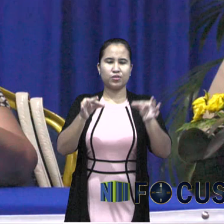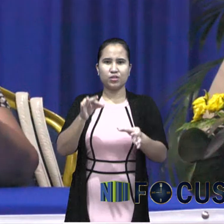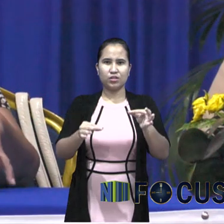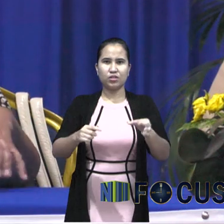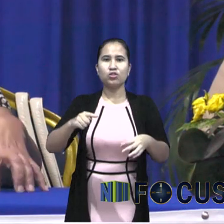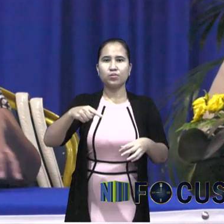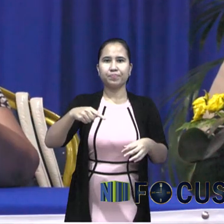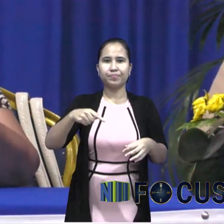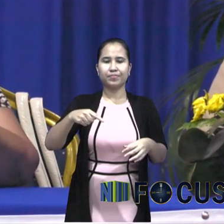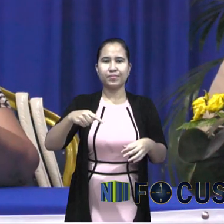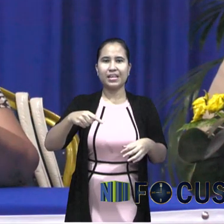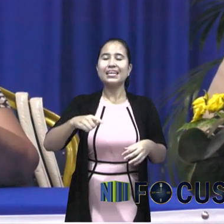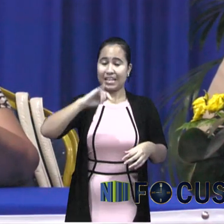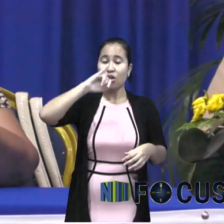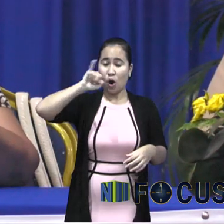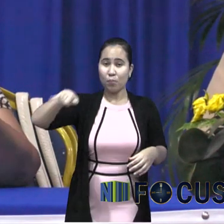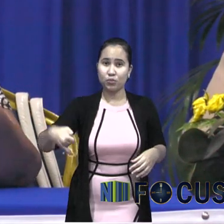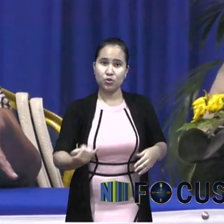allemaal al geherprogrammeerd.